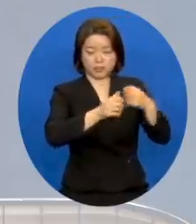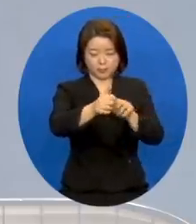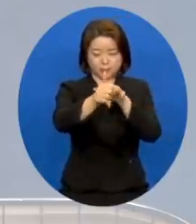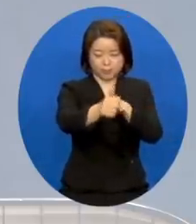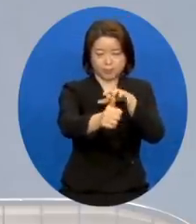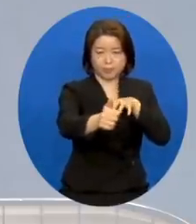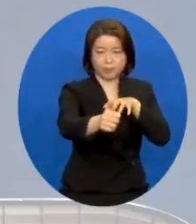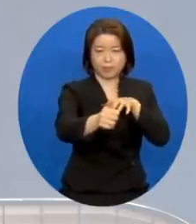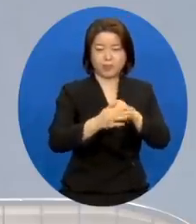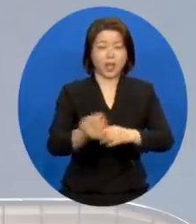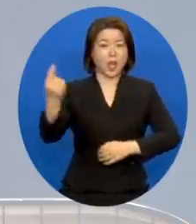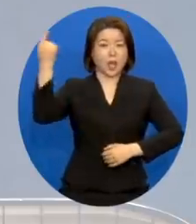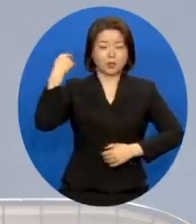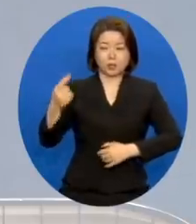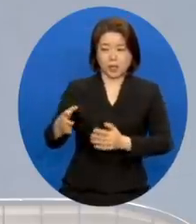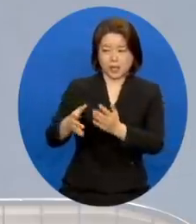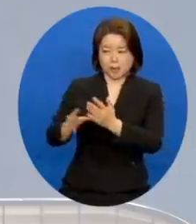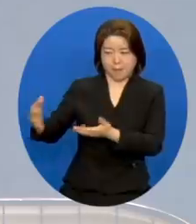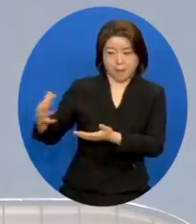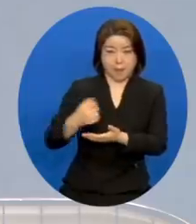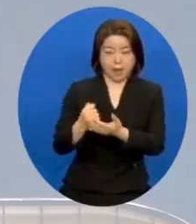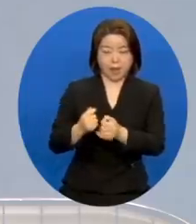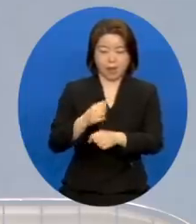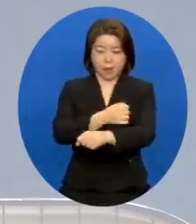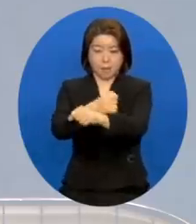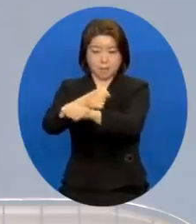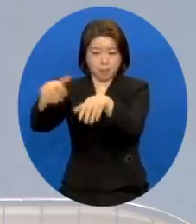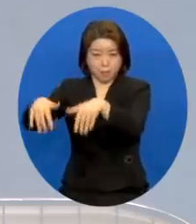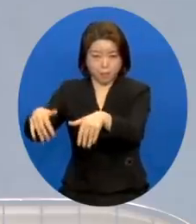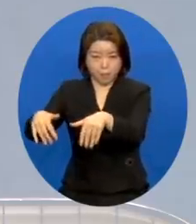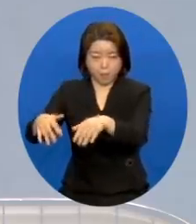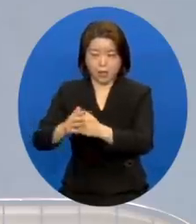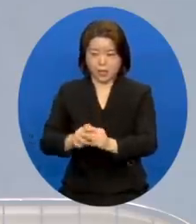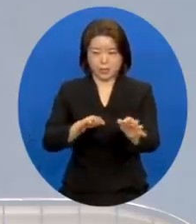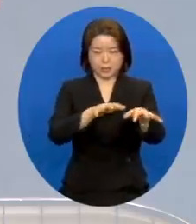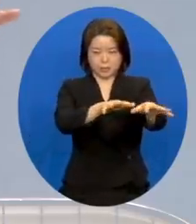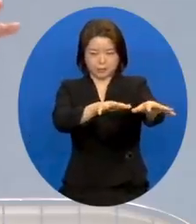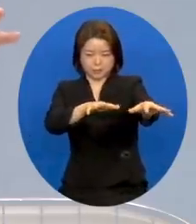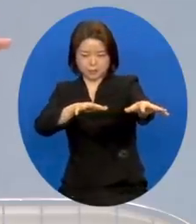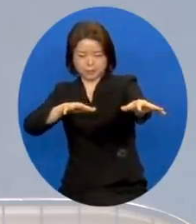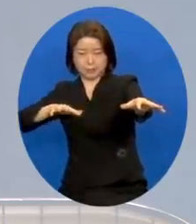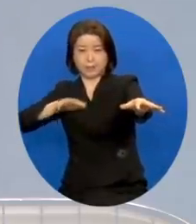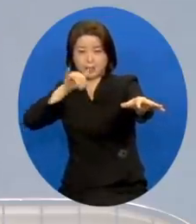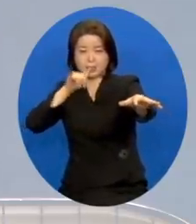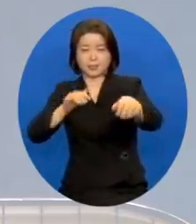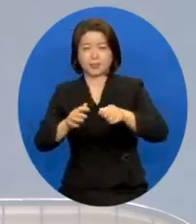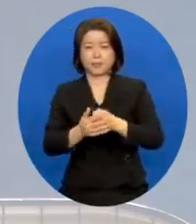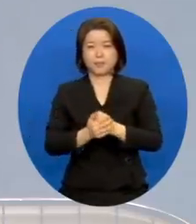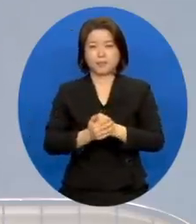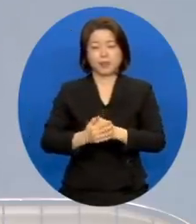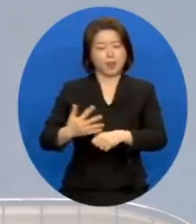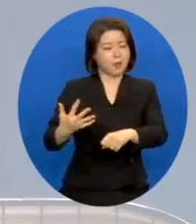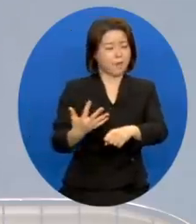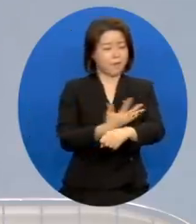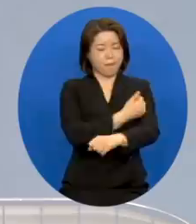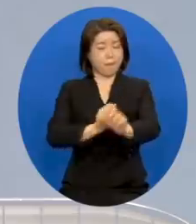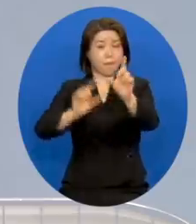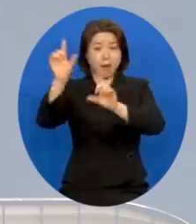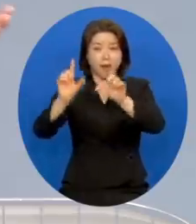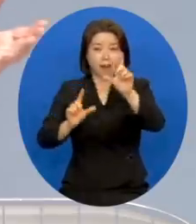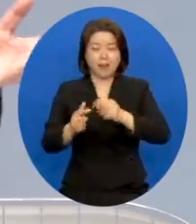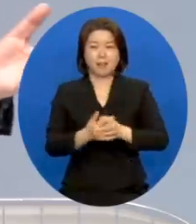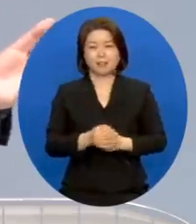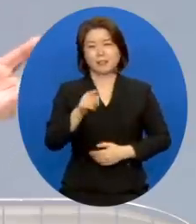전리품 그리고 포로로 잡아온 노예들 저의 끌려 들어옵니다 대단한 장면이죠